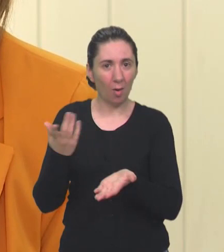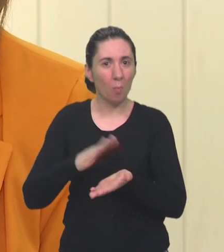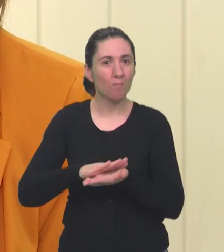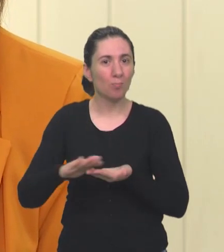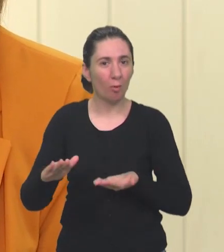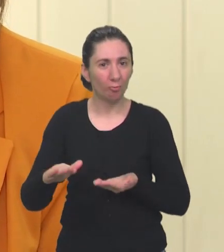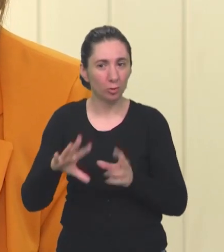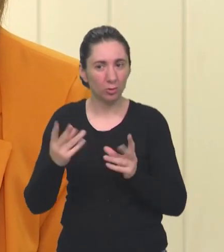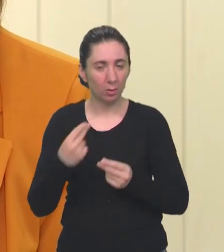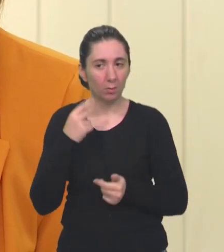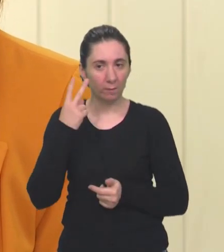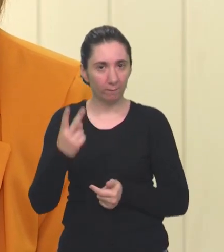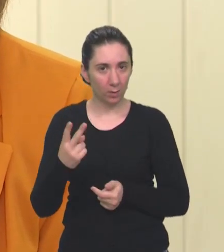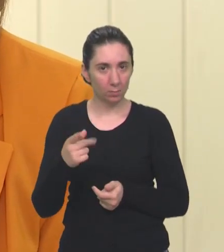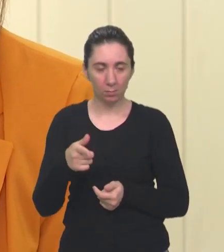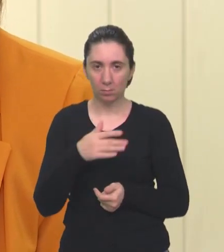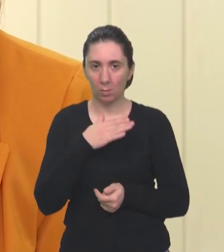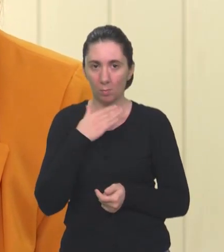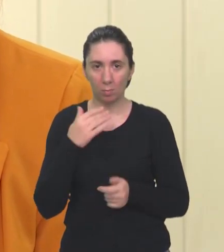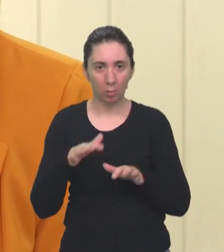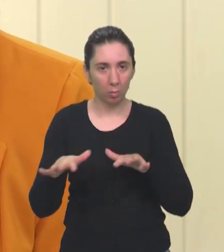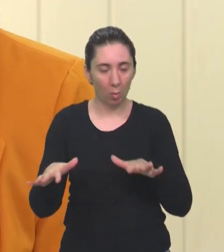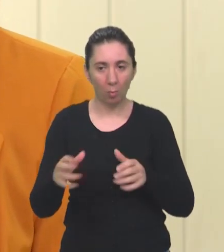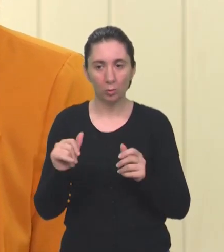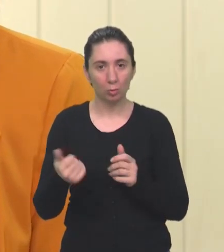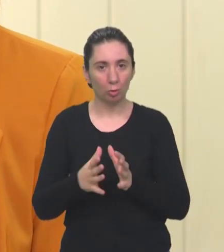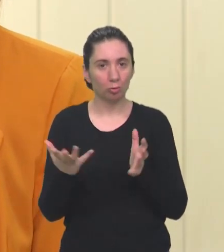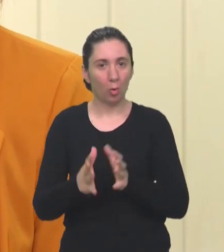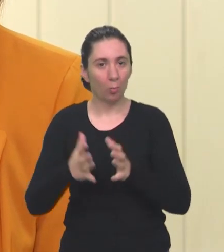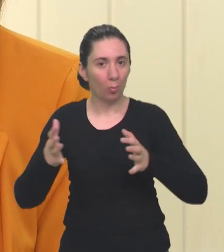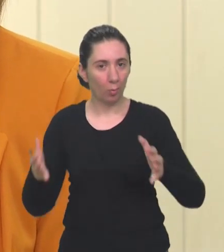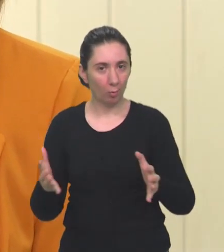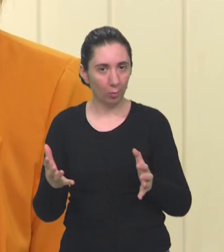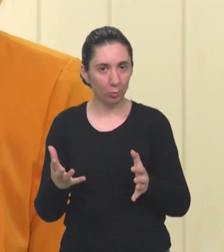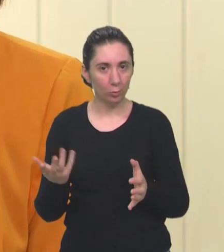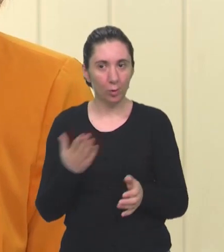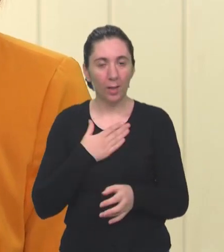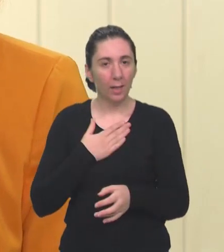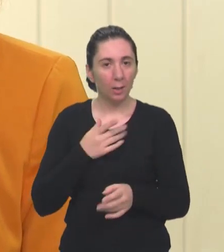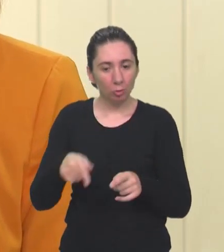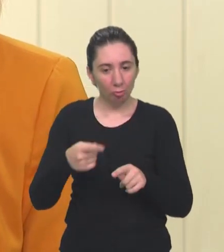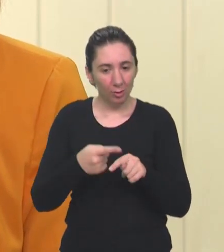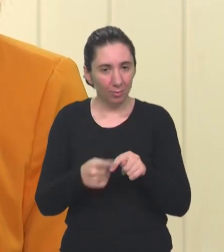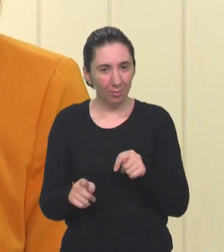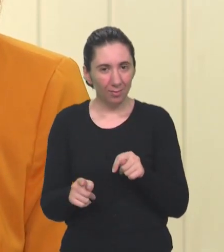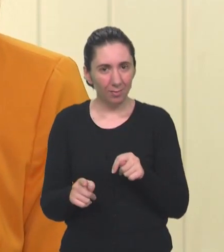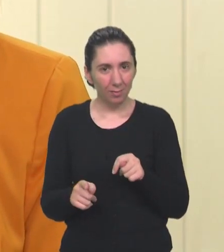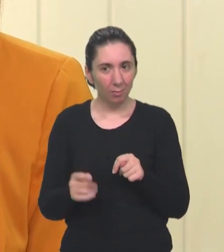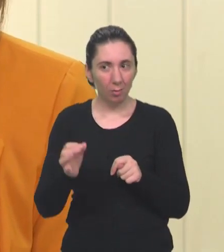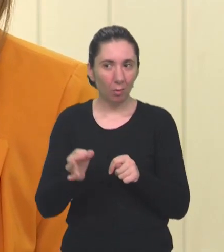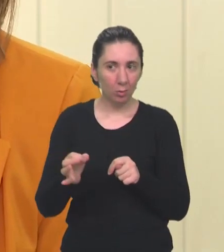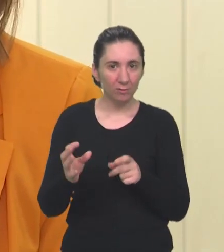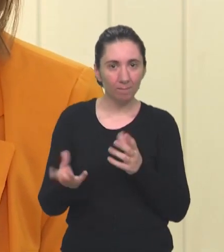u stvari svega toga, vidjeli smo koliko tu još ima prostora za napredak i koliko u stvari nam ovaj dio ovih nekakvih